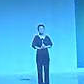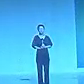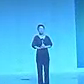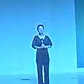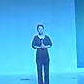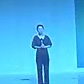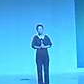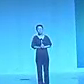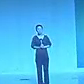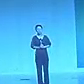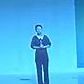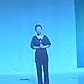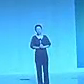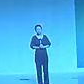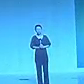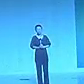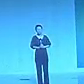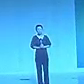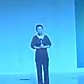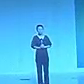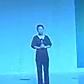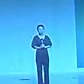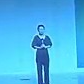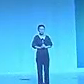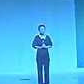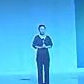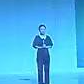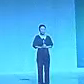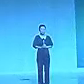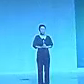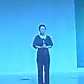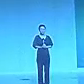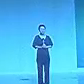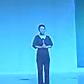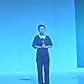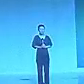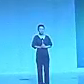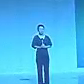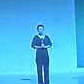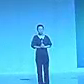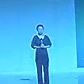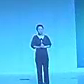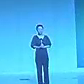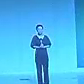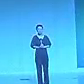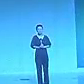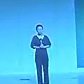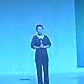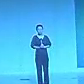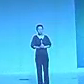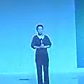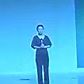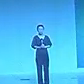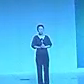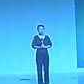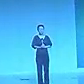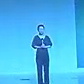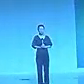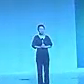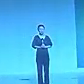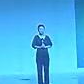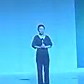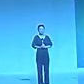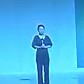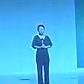영혼들을 사랑하게 하시고 품게 하시며 그 영혼들을 위하여 눈물을 흘리며 기도할